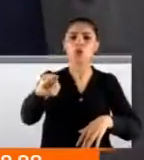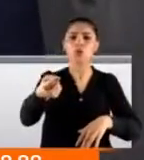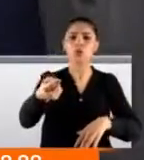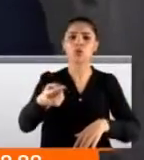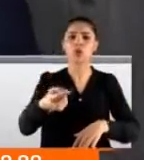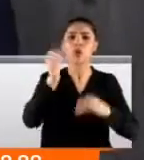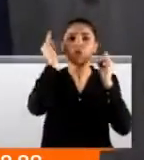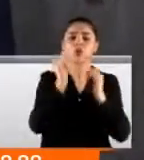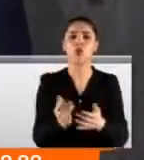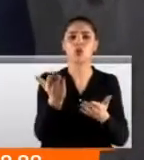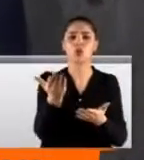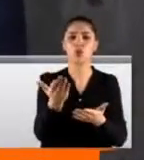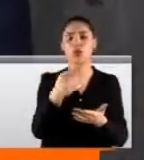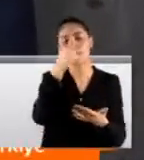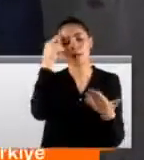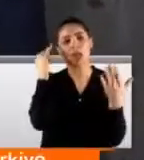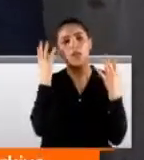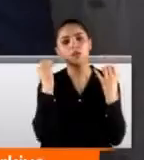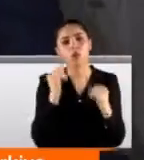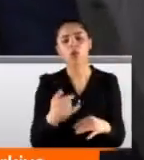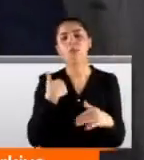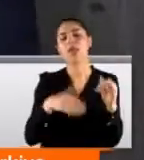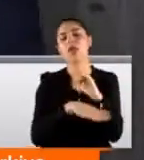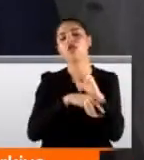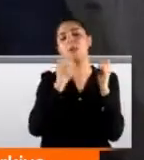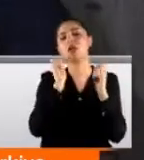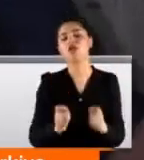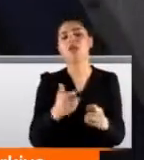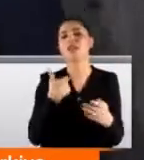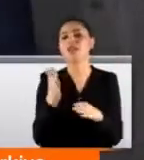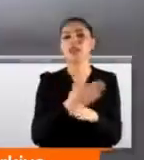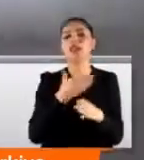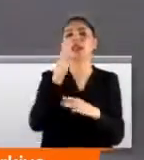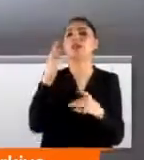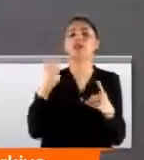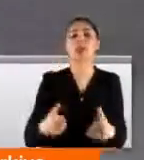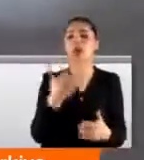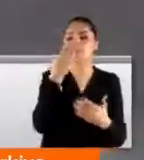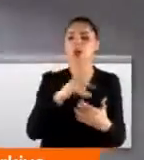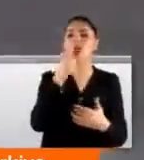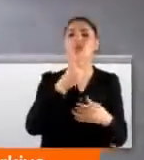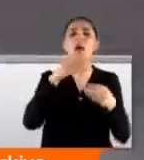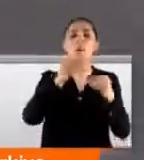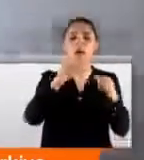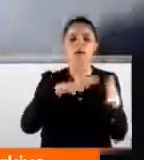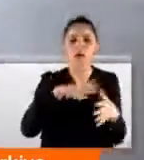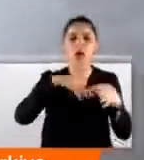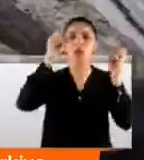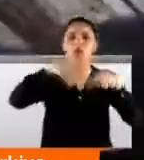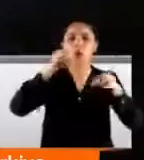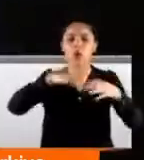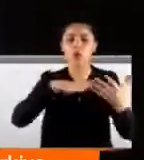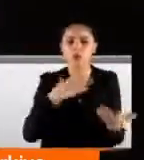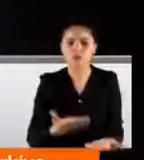İşler acısı. İşler acısı. Maalesef işler acısı. Ve biz burada yaşamak zorundayız. Çünkü gideceğimiz hiçbir yer yok. Demirler çürümüş, dokunsan